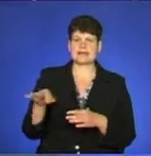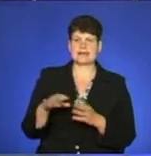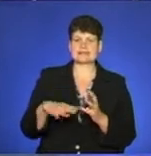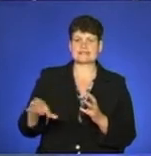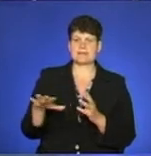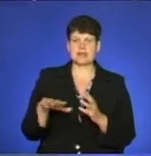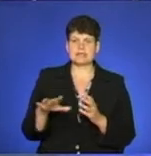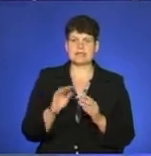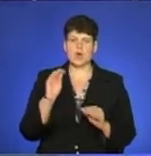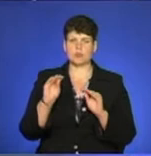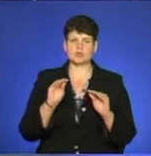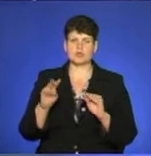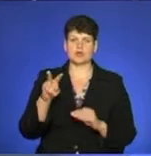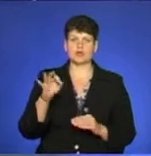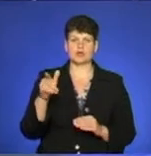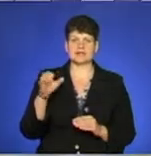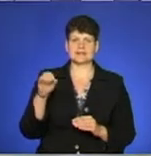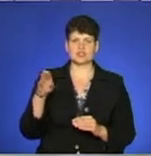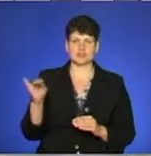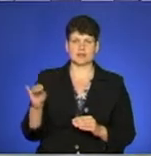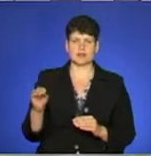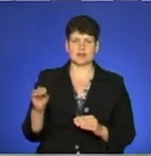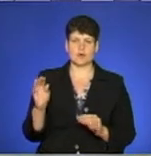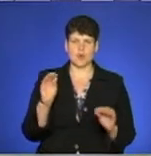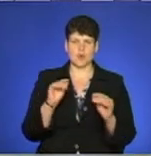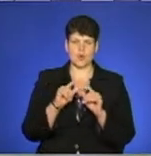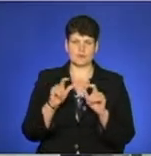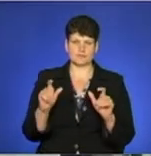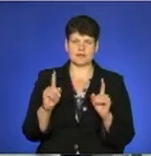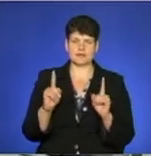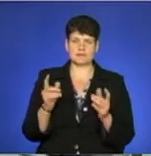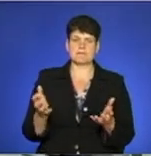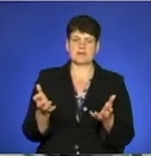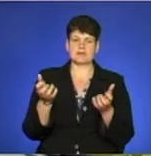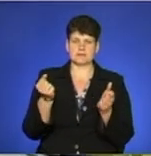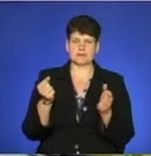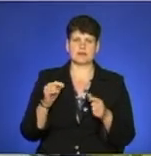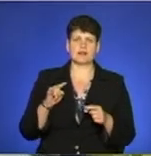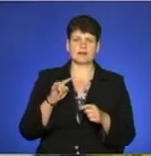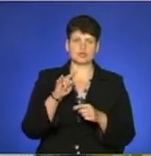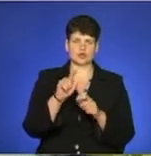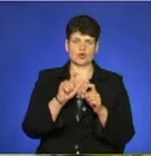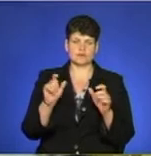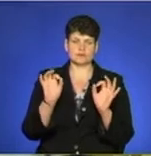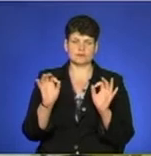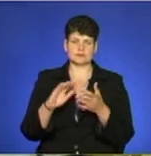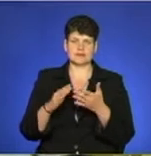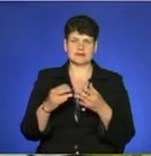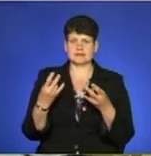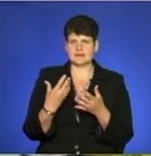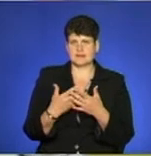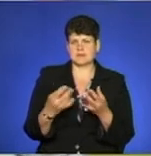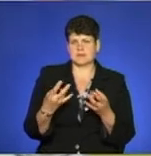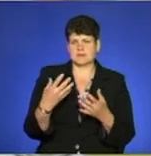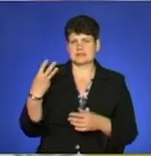для облаштування логістичного комплексу. Лише аби підтримувати литовище в належному стані, потрібно до 30